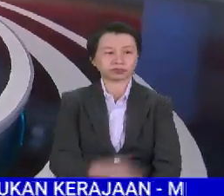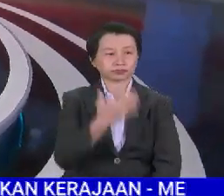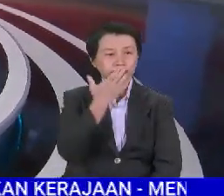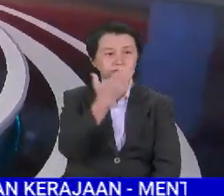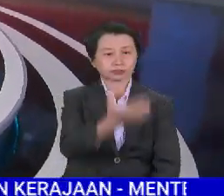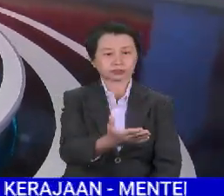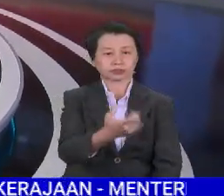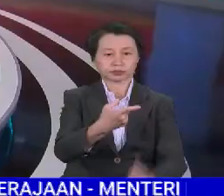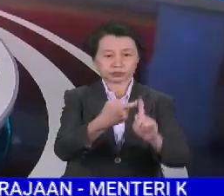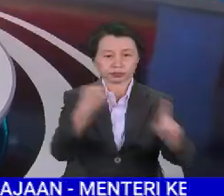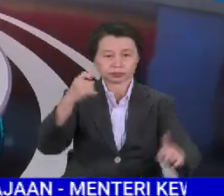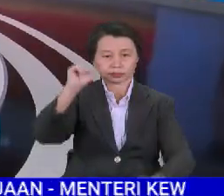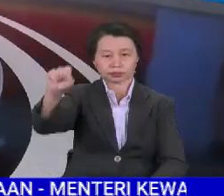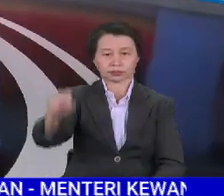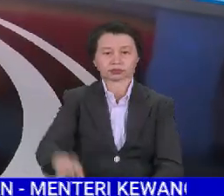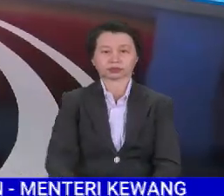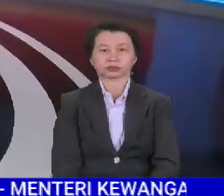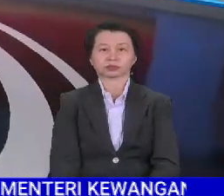langsung dari